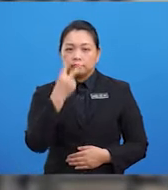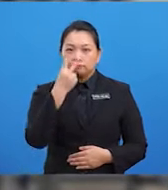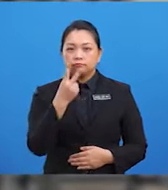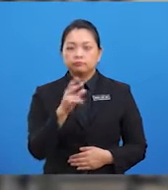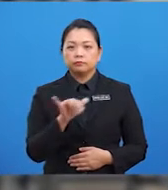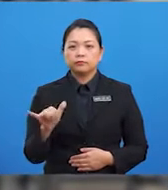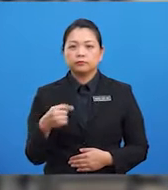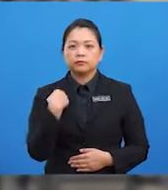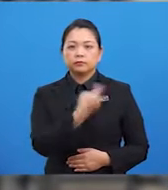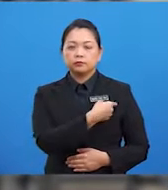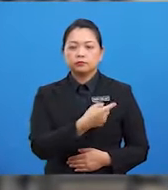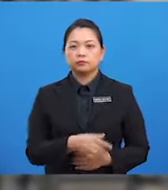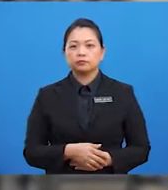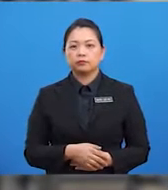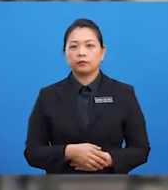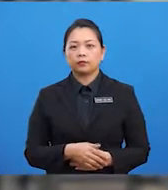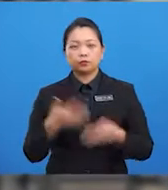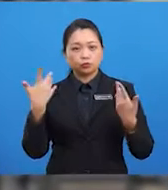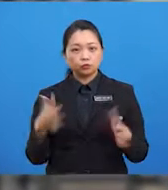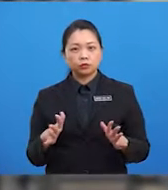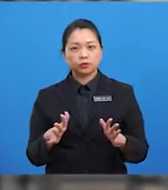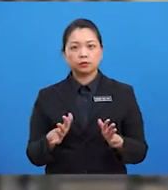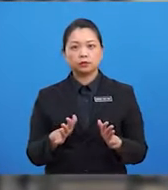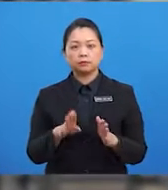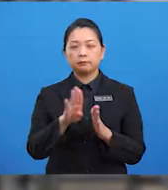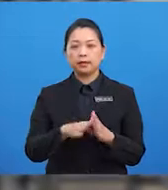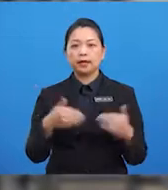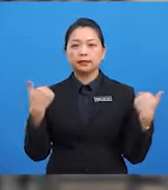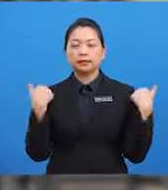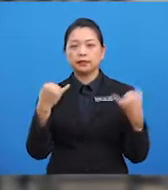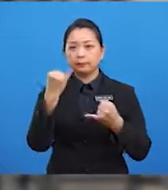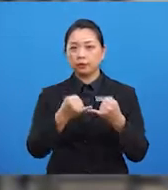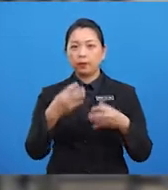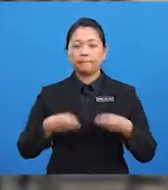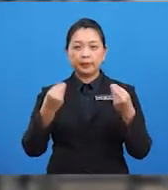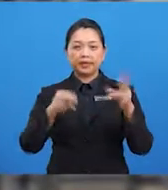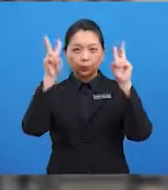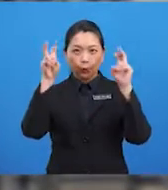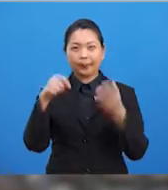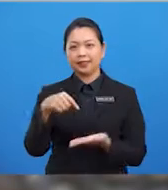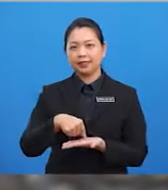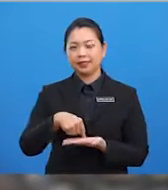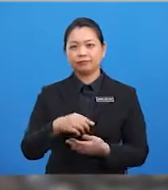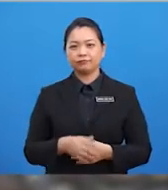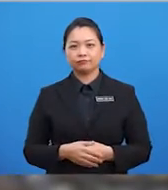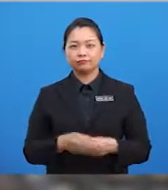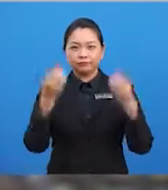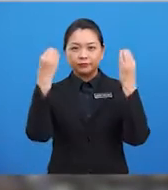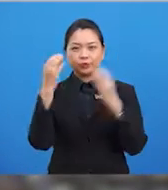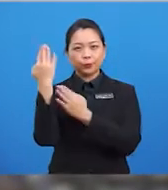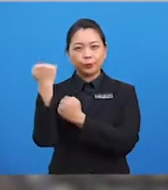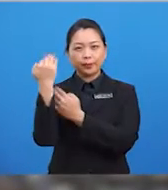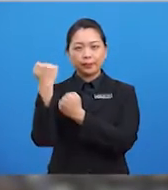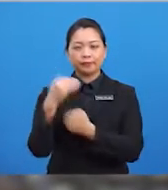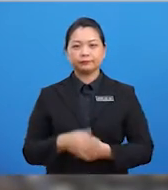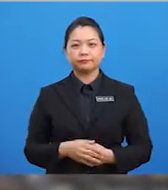Nampaknya kita sudah berada di penghujung bagi topik ini. Cikgu